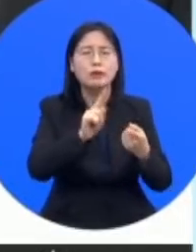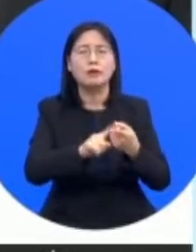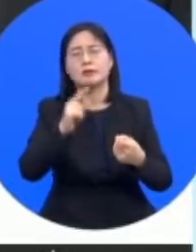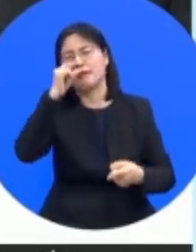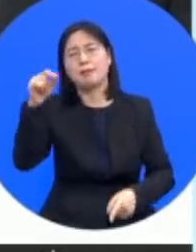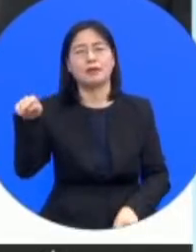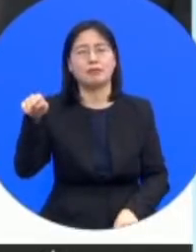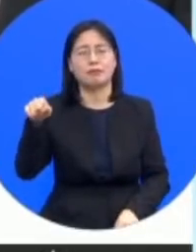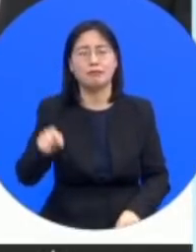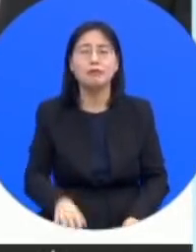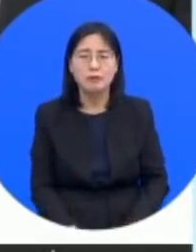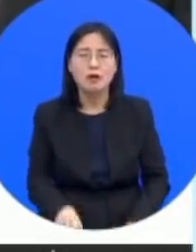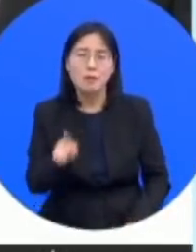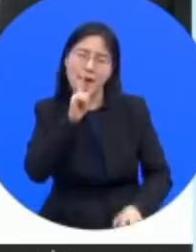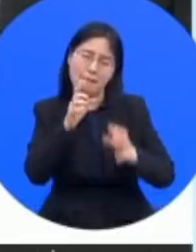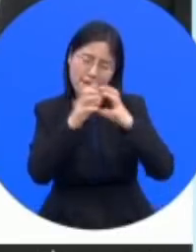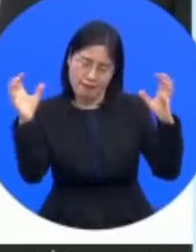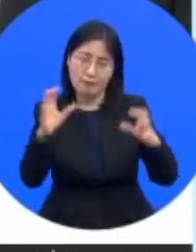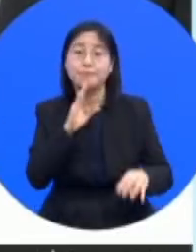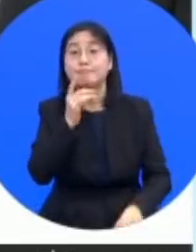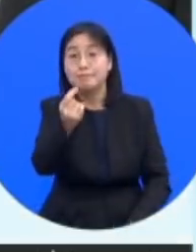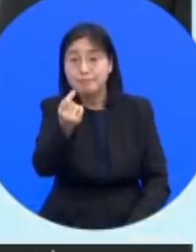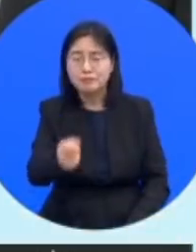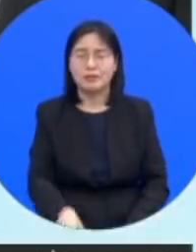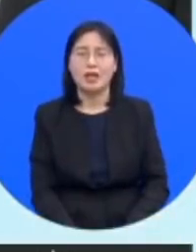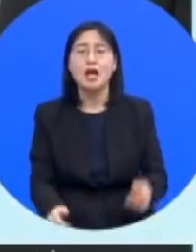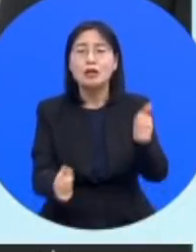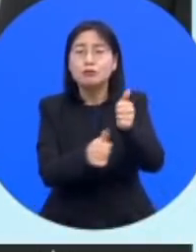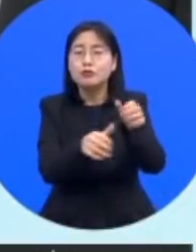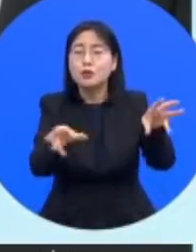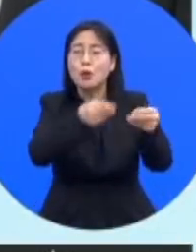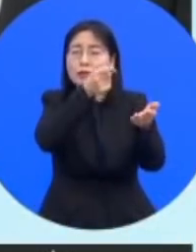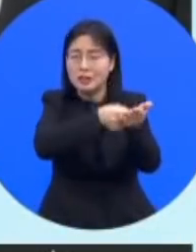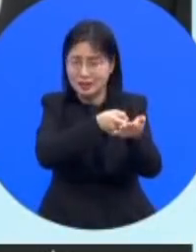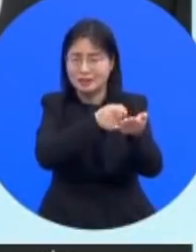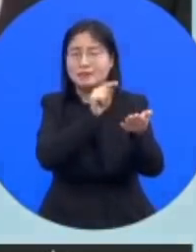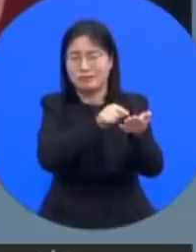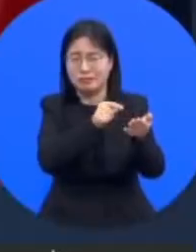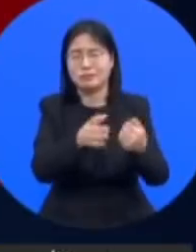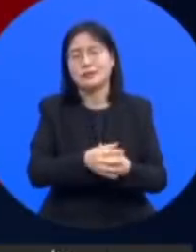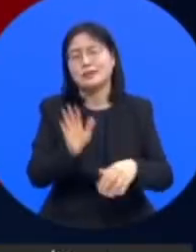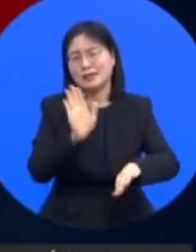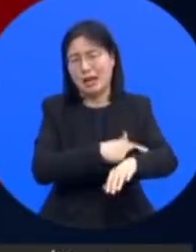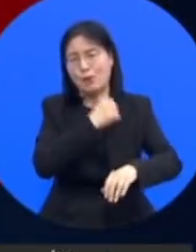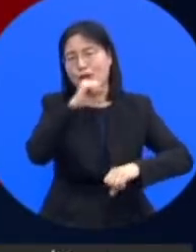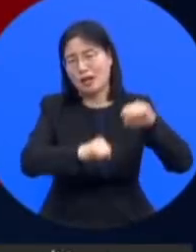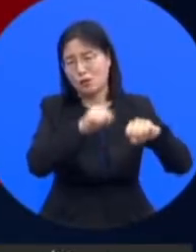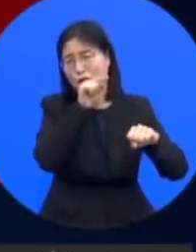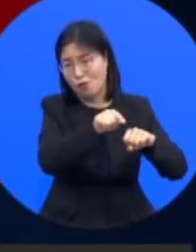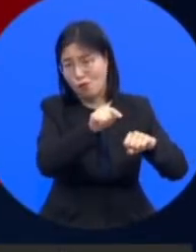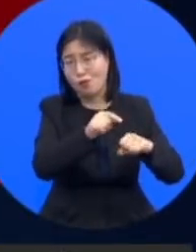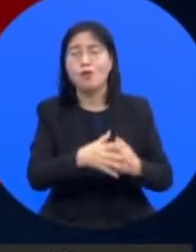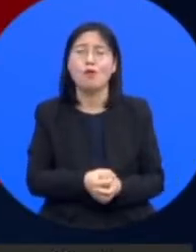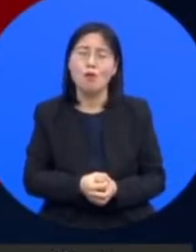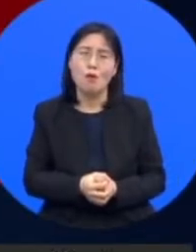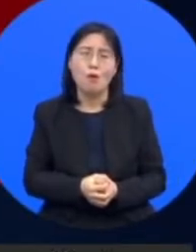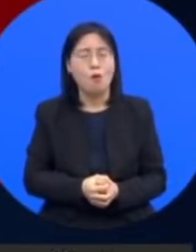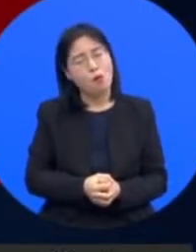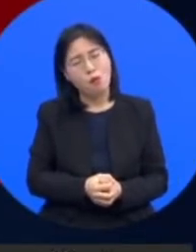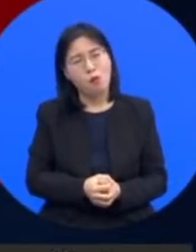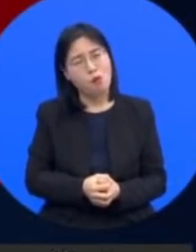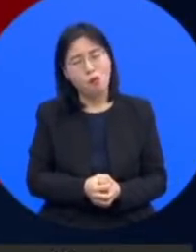따른 논란이 항상 많이 있는건데 부총리 라는 분이 이렇게 부적절한 처신을 한다는 것 자체가 굉장히 의아스럽고